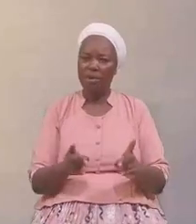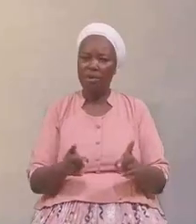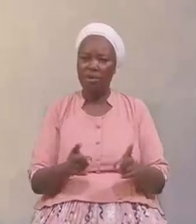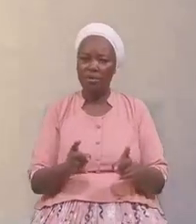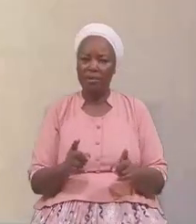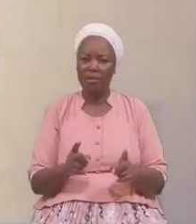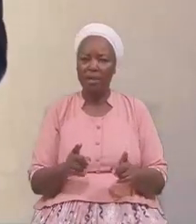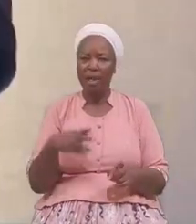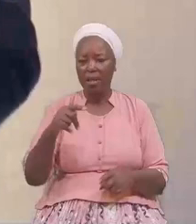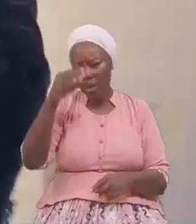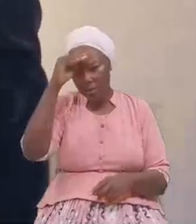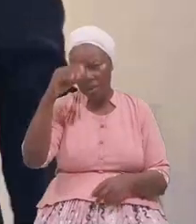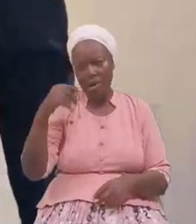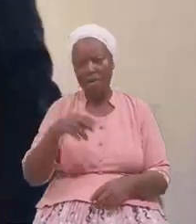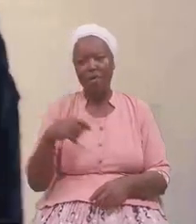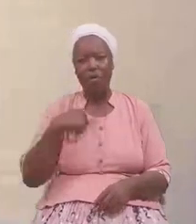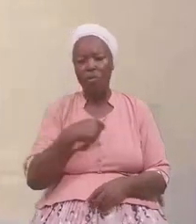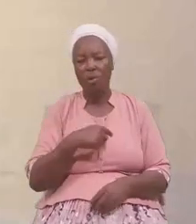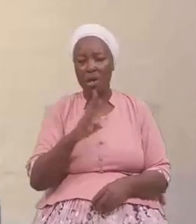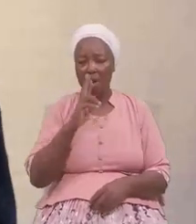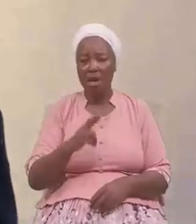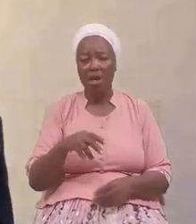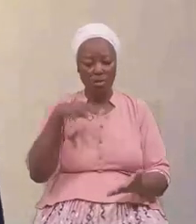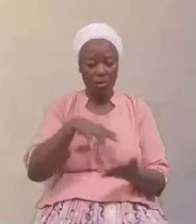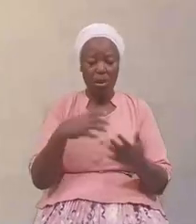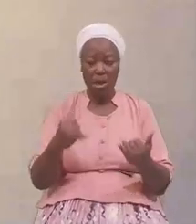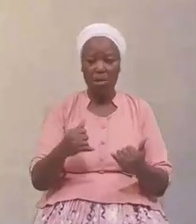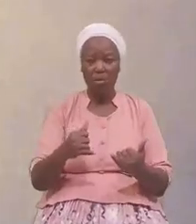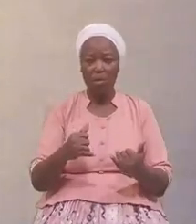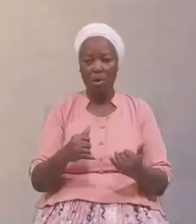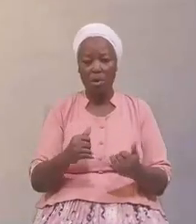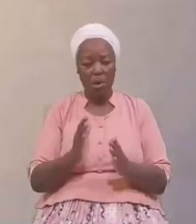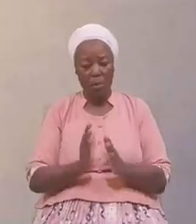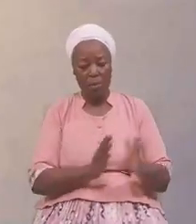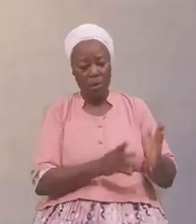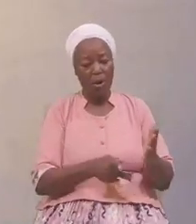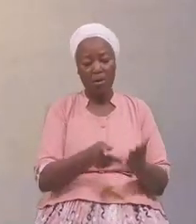l'homme que nous considérons a priorisé la poursuite.